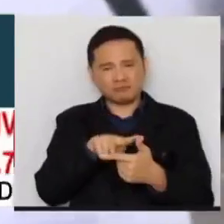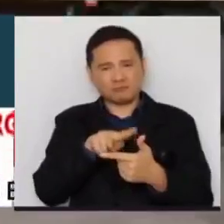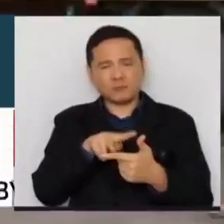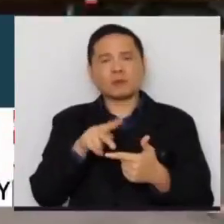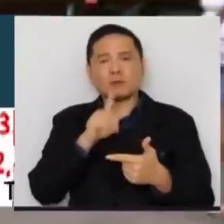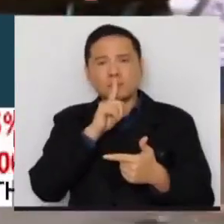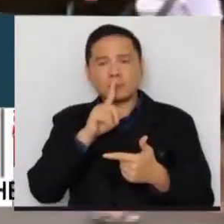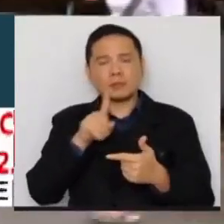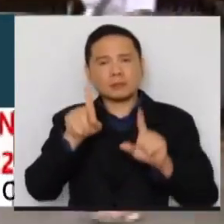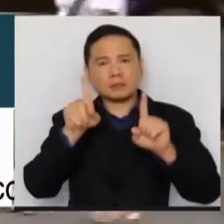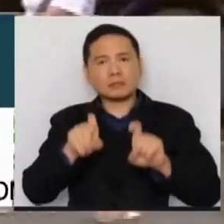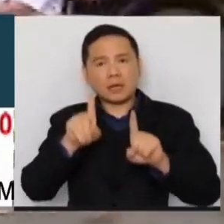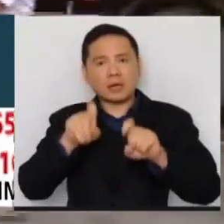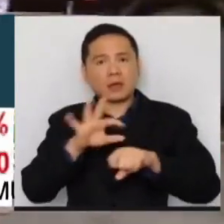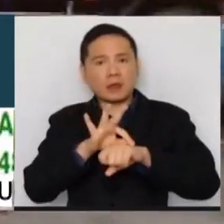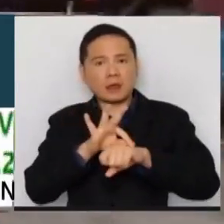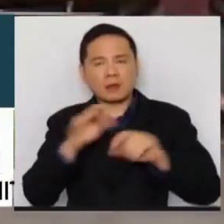face-to-face,